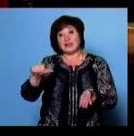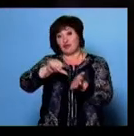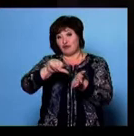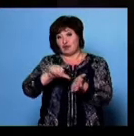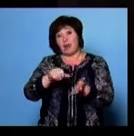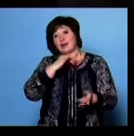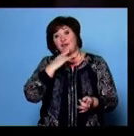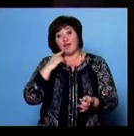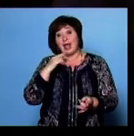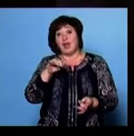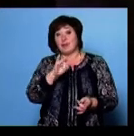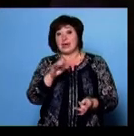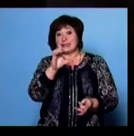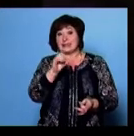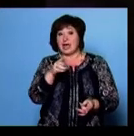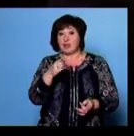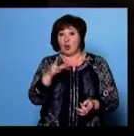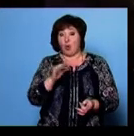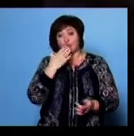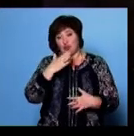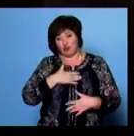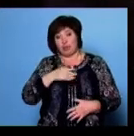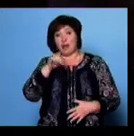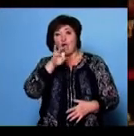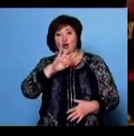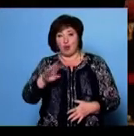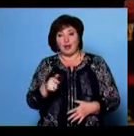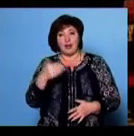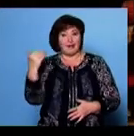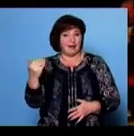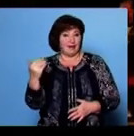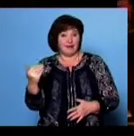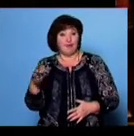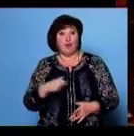увидит нового Скарпио. Кстати, это любимая роль Чингари.